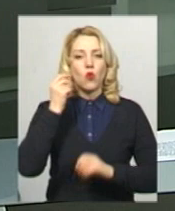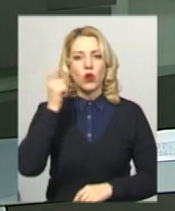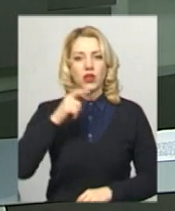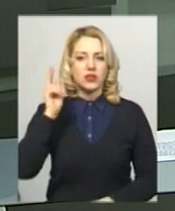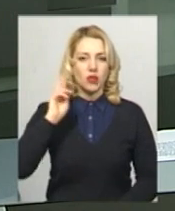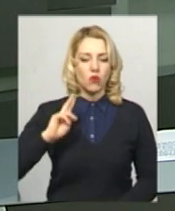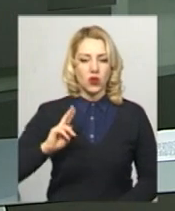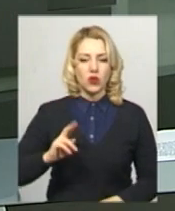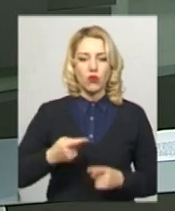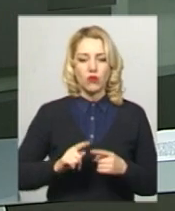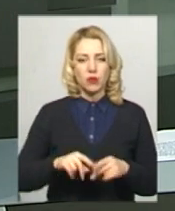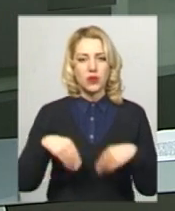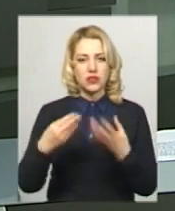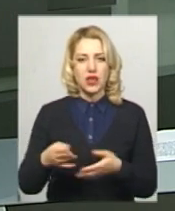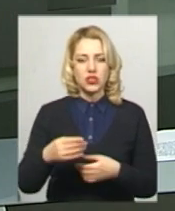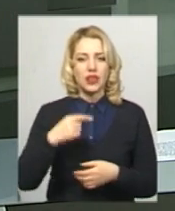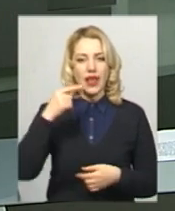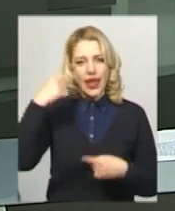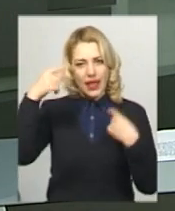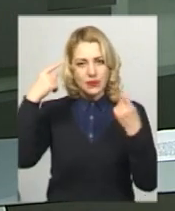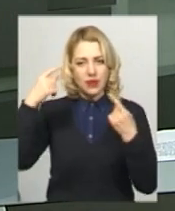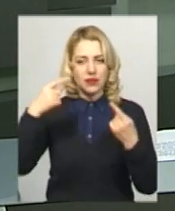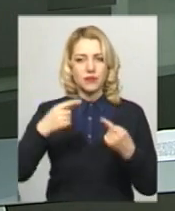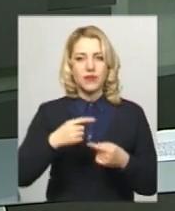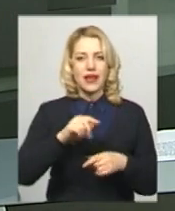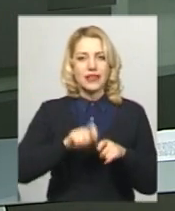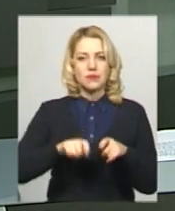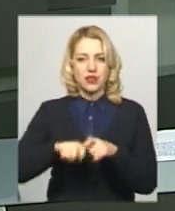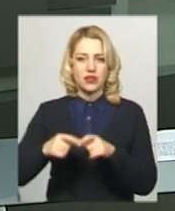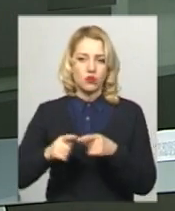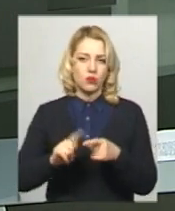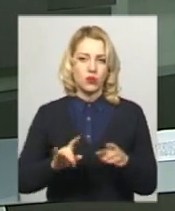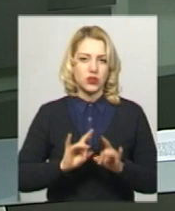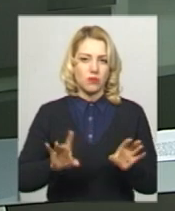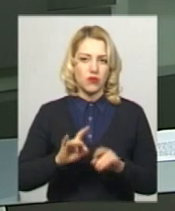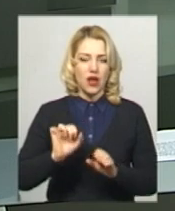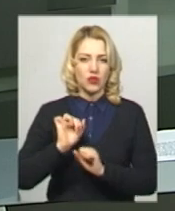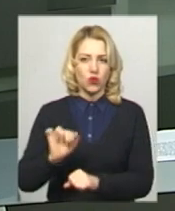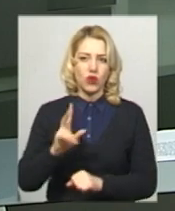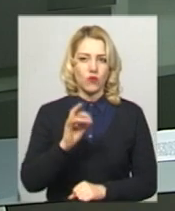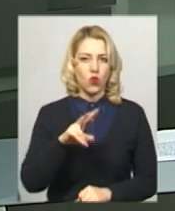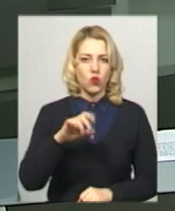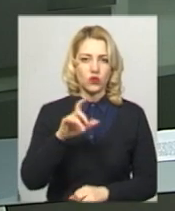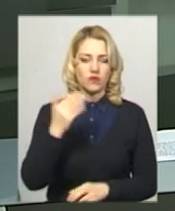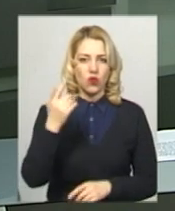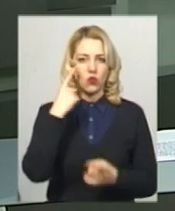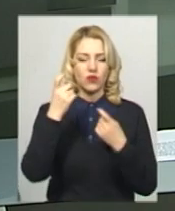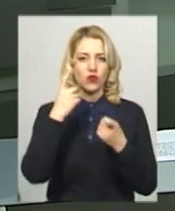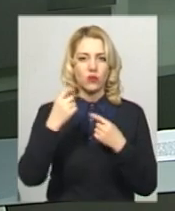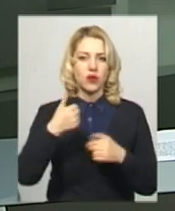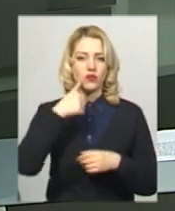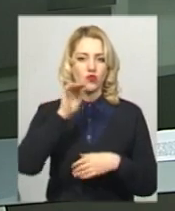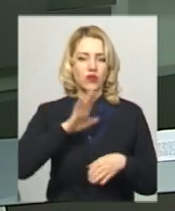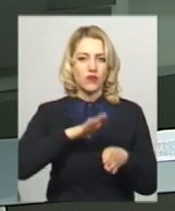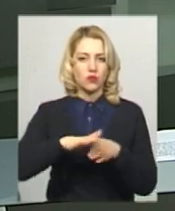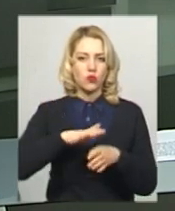слідчі призначили психіатричну експертизу. Про це у телефонній розмові повідомив адвокат Микола Полозов. За його інформацією, вчора